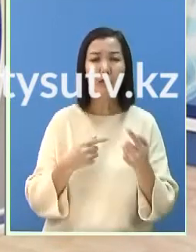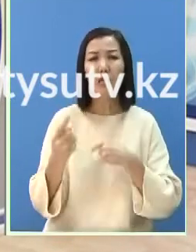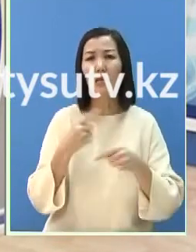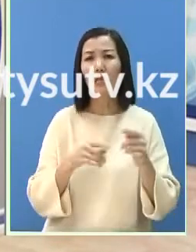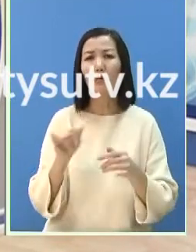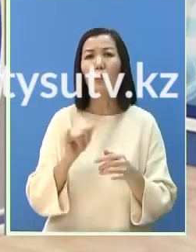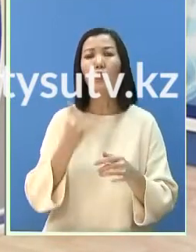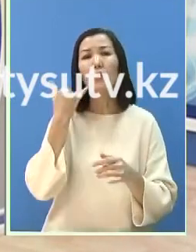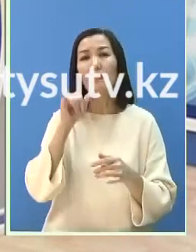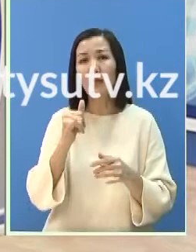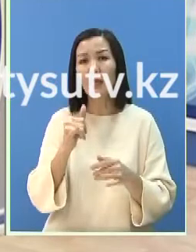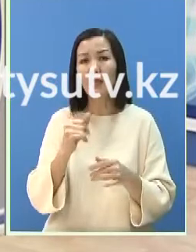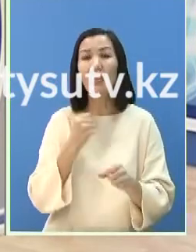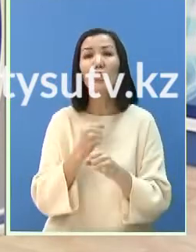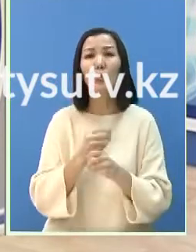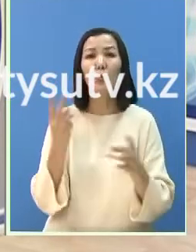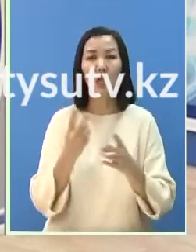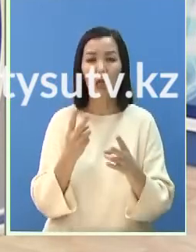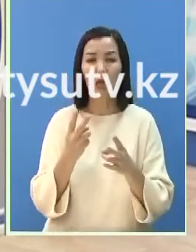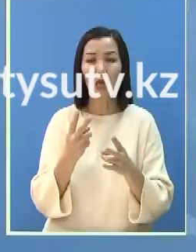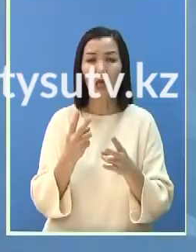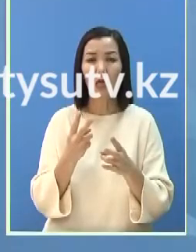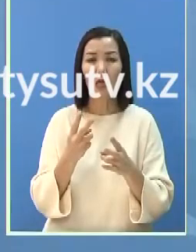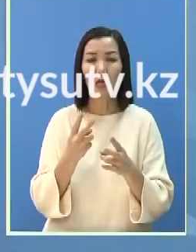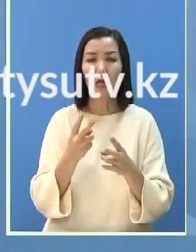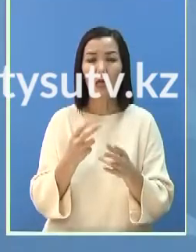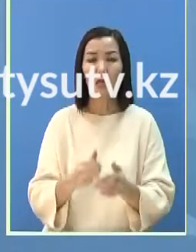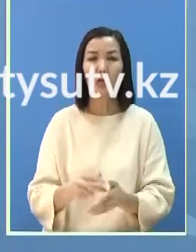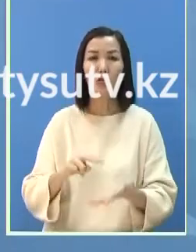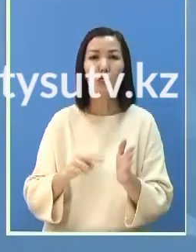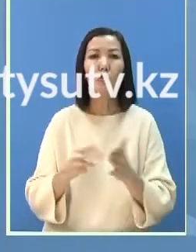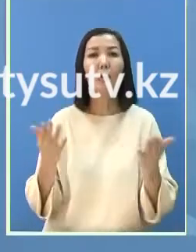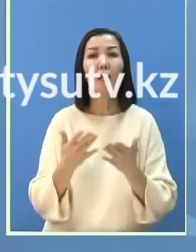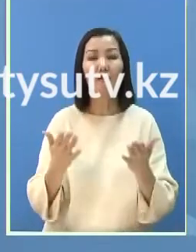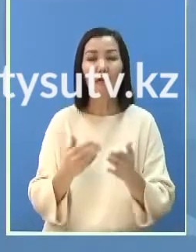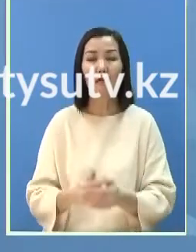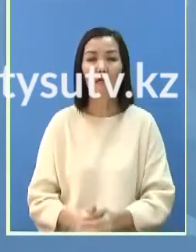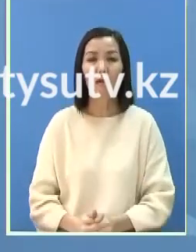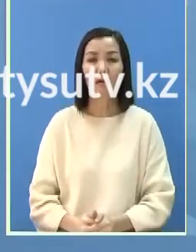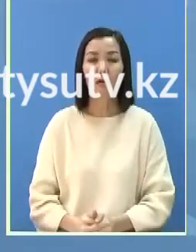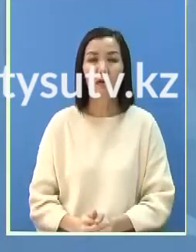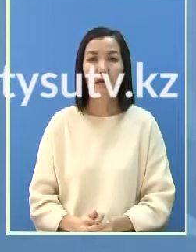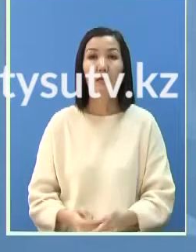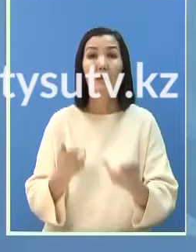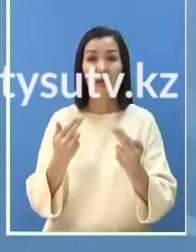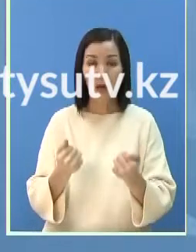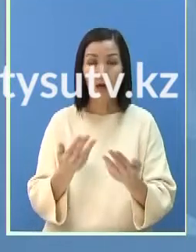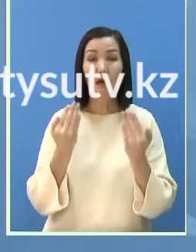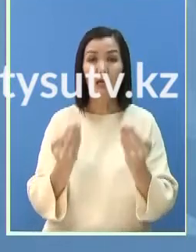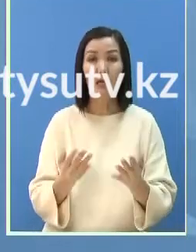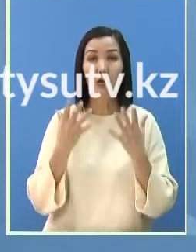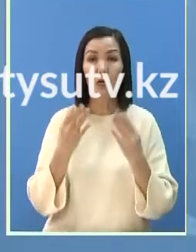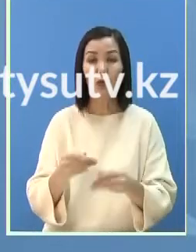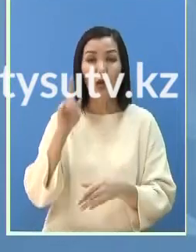хабарласу керек, не істеу керек? Алгоритм толық жасалды ма? Қазіргі кезде сіздердің қолдарыңызда бар ма? Иә, қазіргі таңда